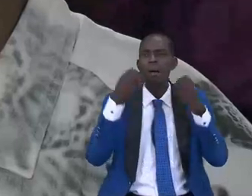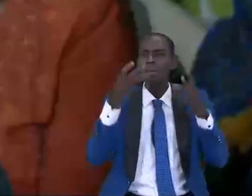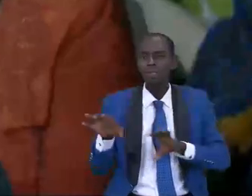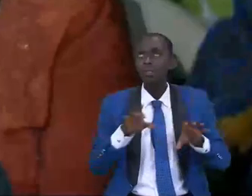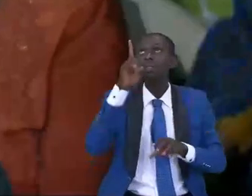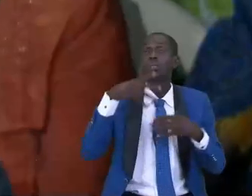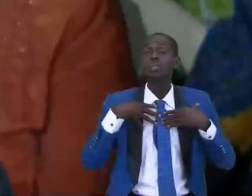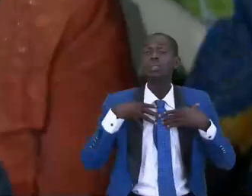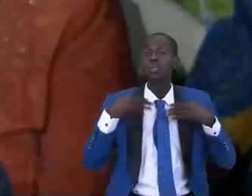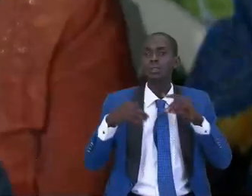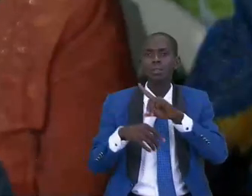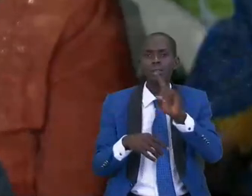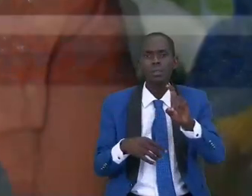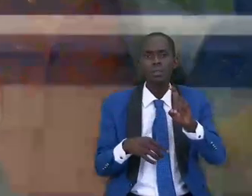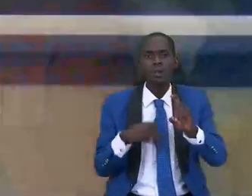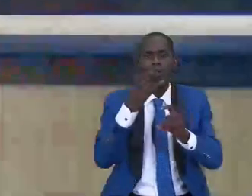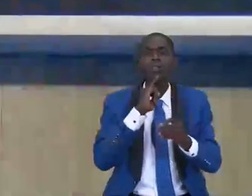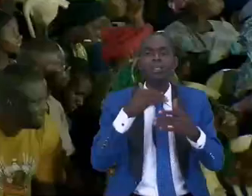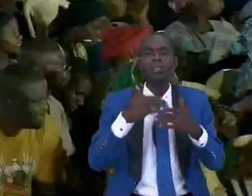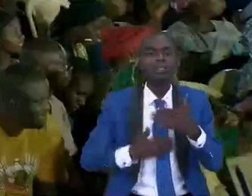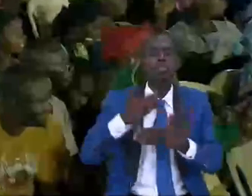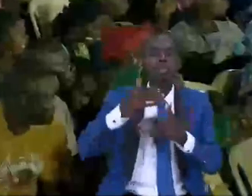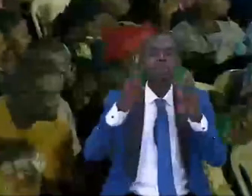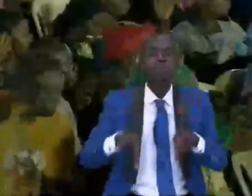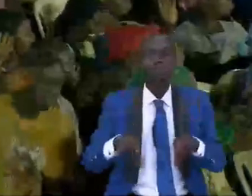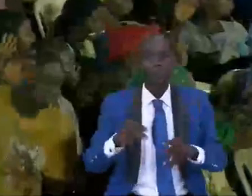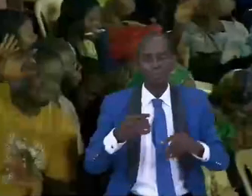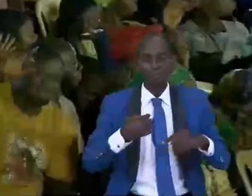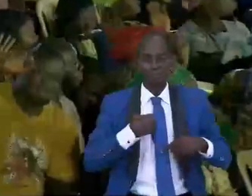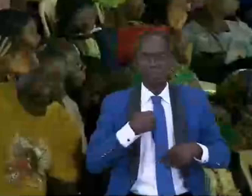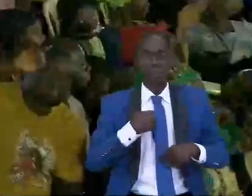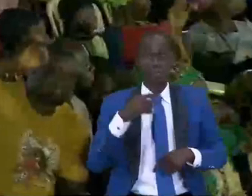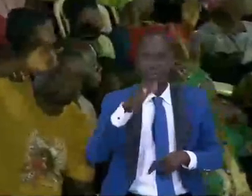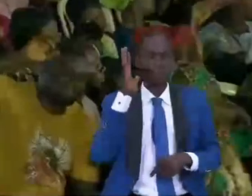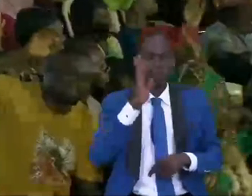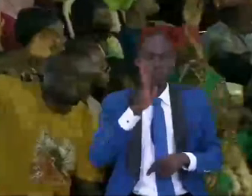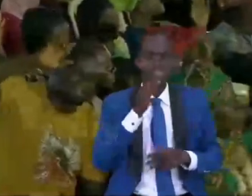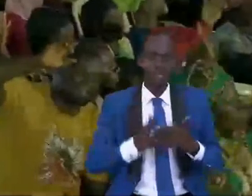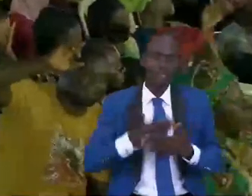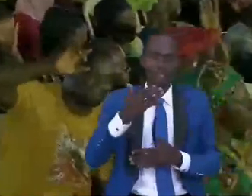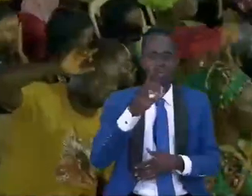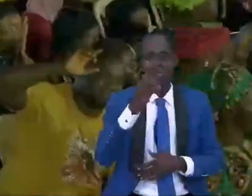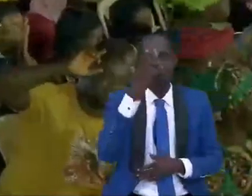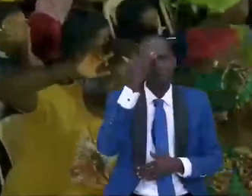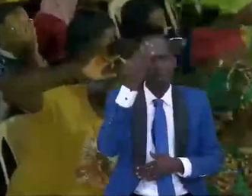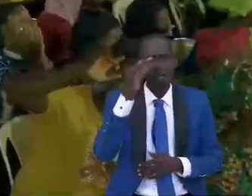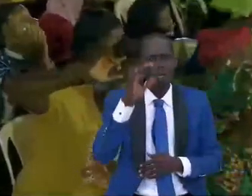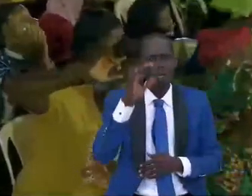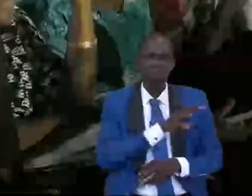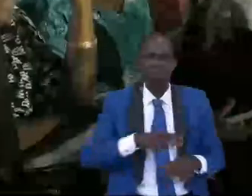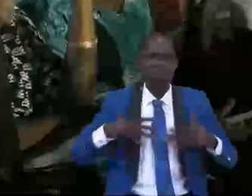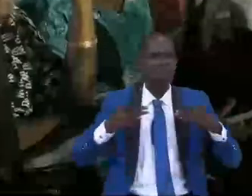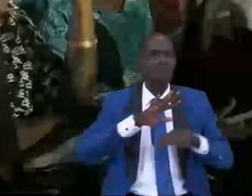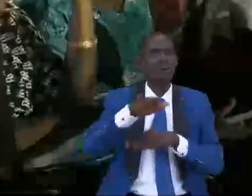guéri? Qui est le suivant? Tu seras le suivant. Pourquoi? Pourquoi les a-t-il